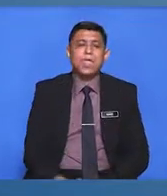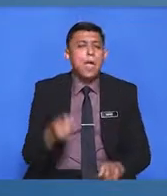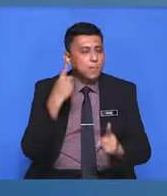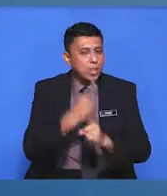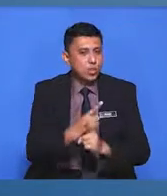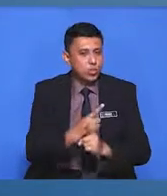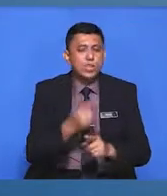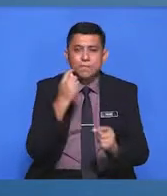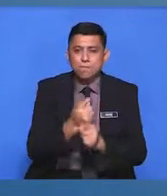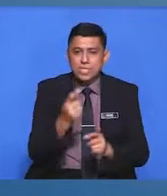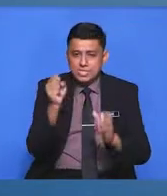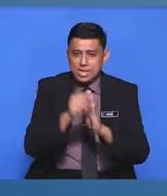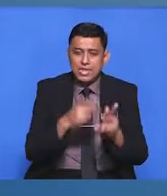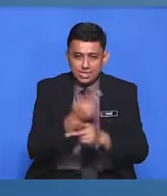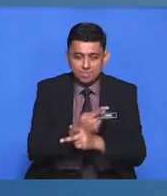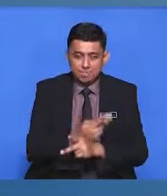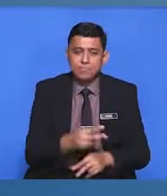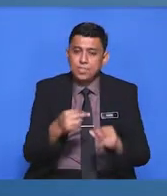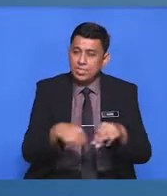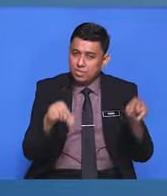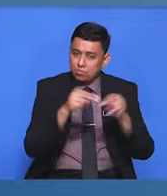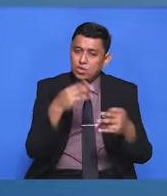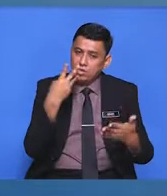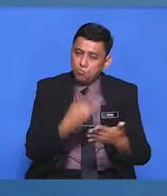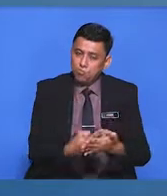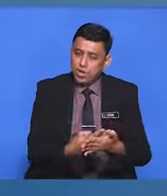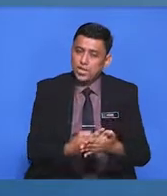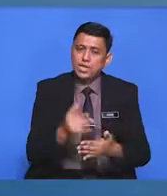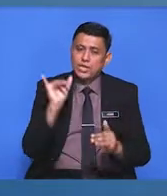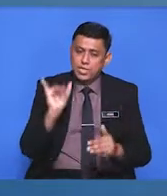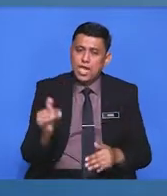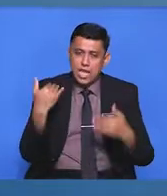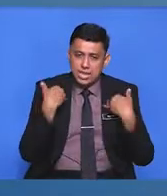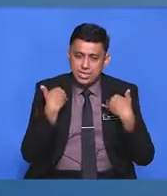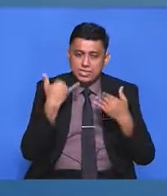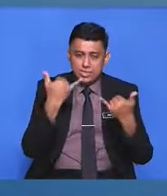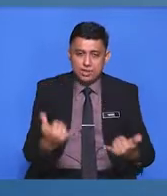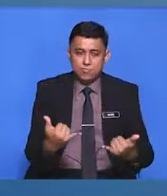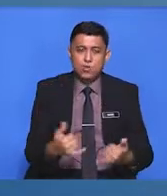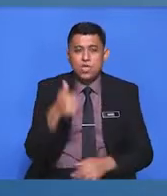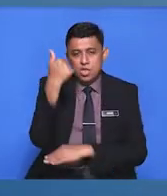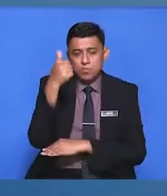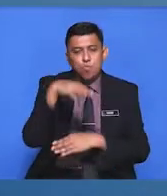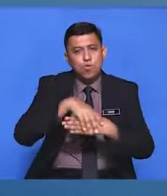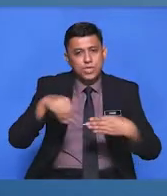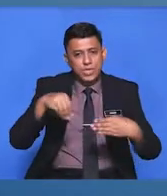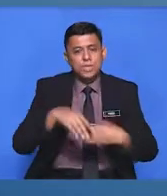Betul, tepat sekali. Nilai wang yang cikgu ada sekarang adalah